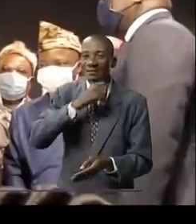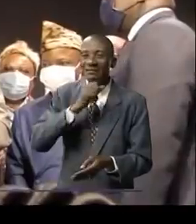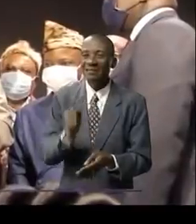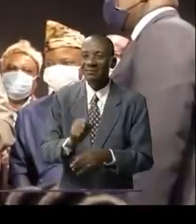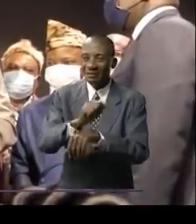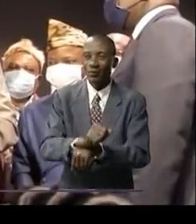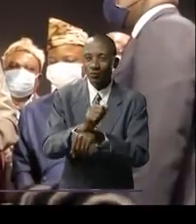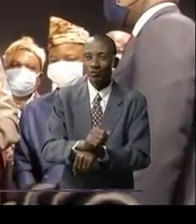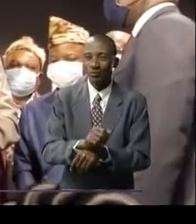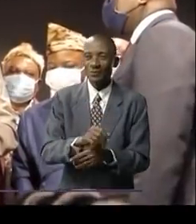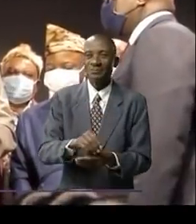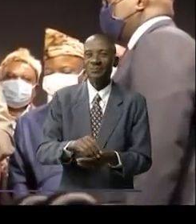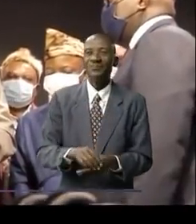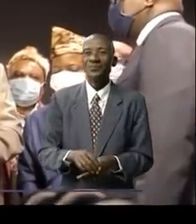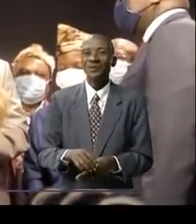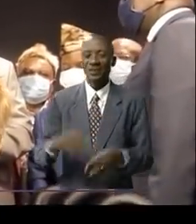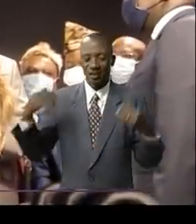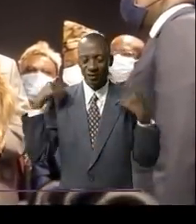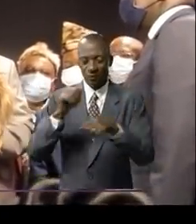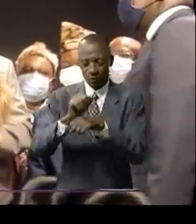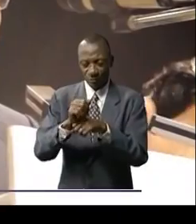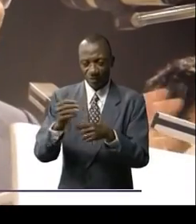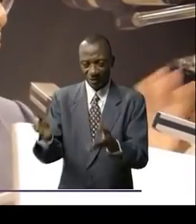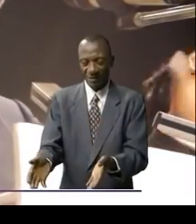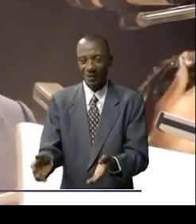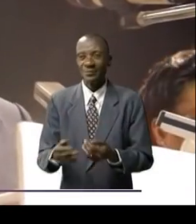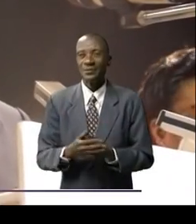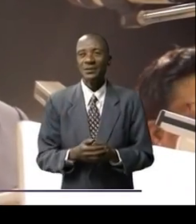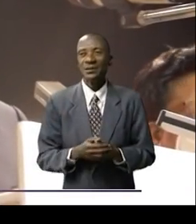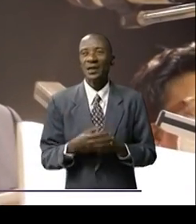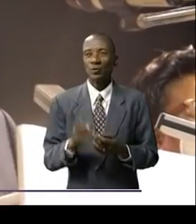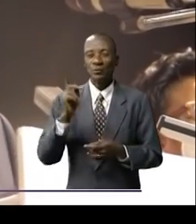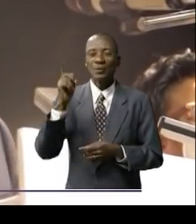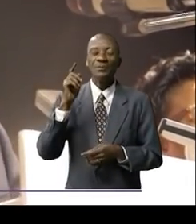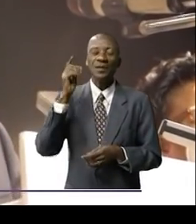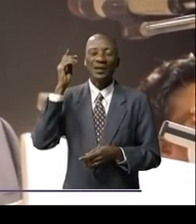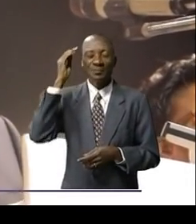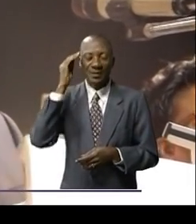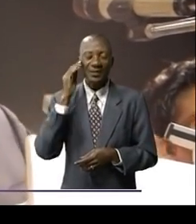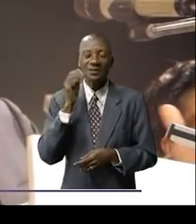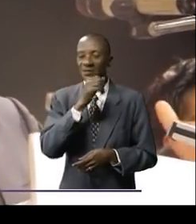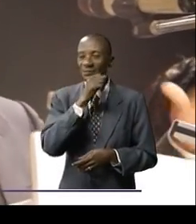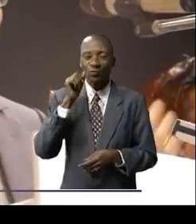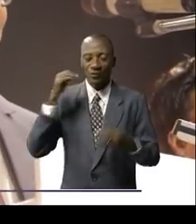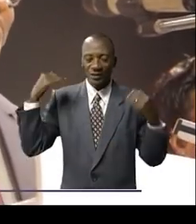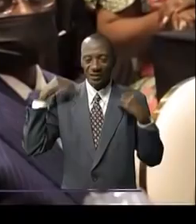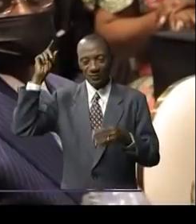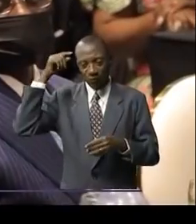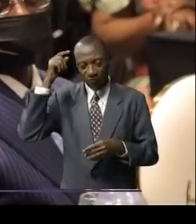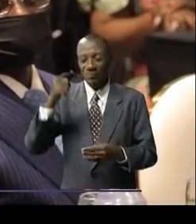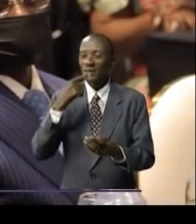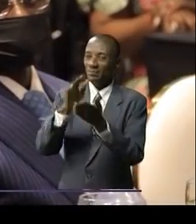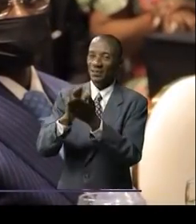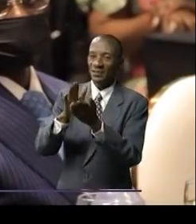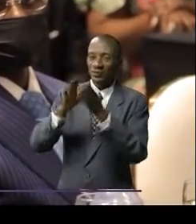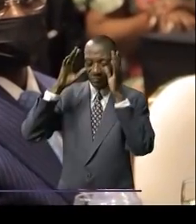coutumiers Kaponda qui a souhaité un fructueux mandat aux warriors. Jean-Michel Samalukonde Kyenge, chef du gouvernement, a rendu hommage au chef de